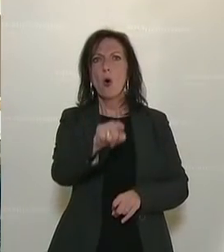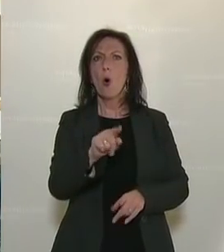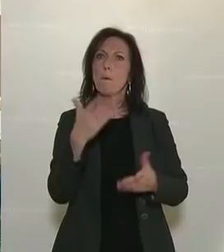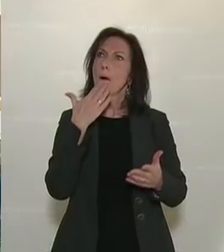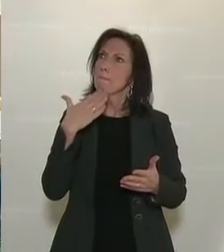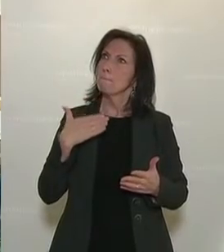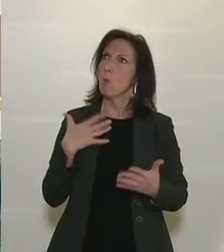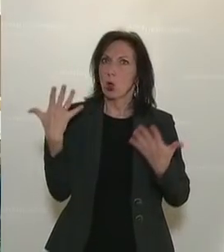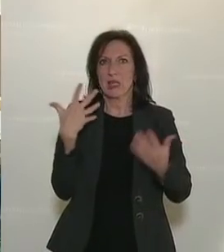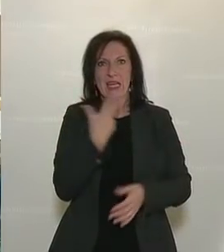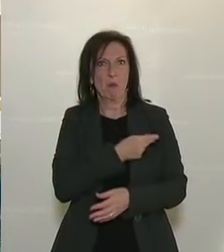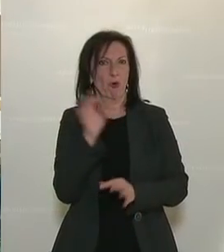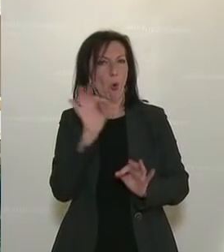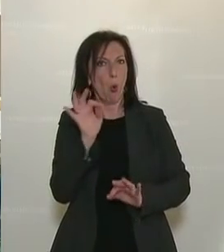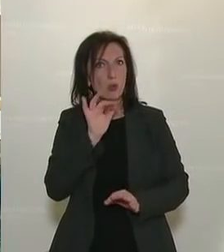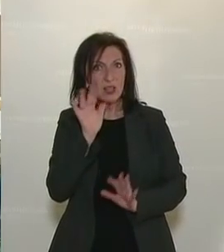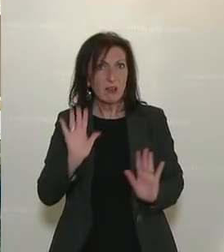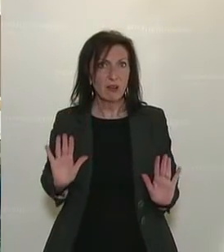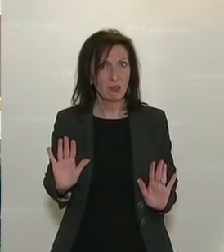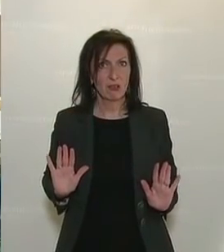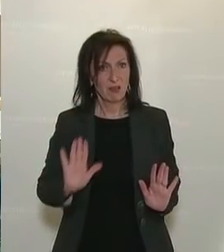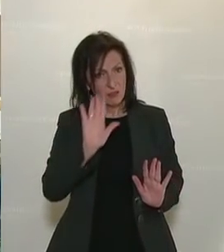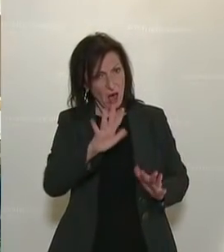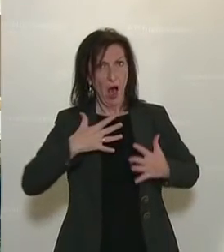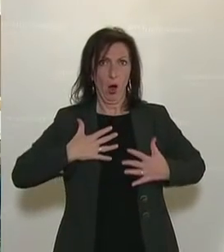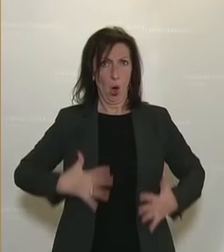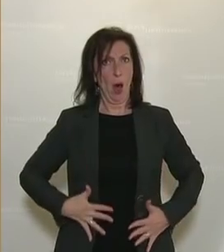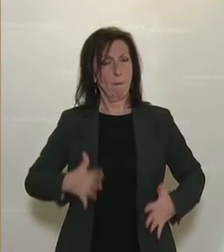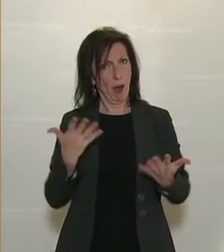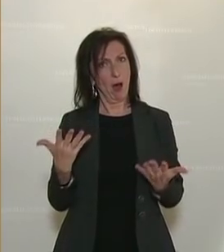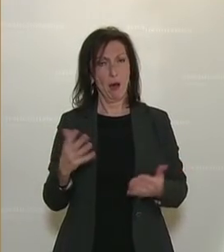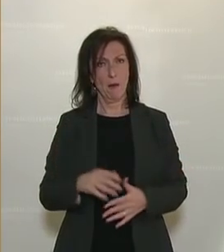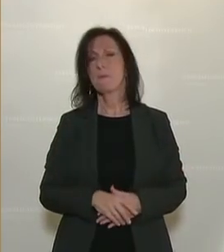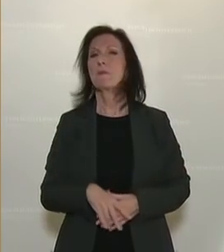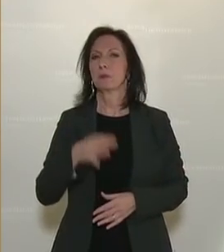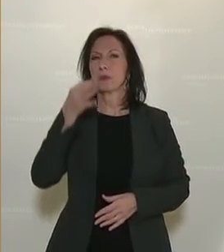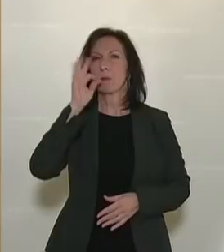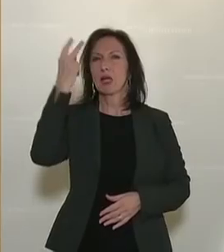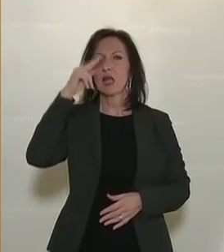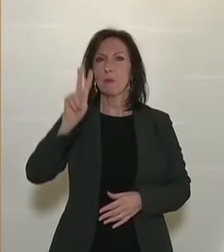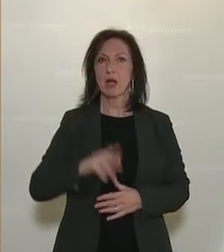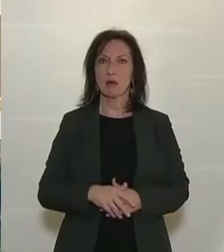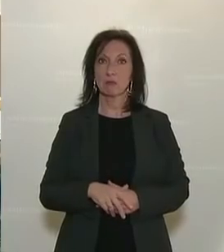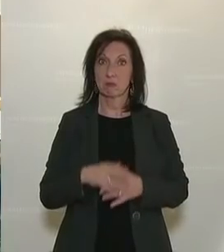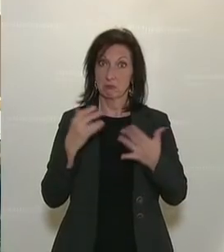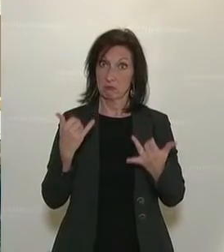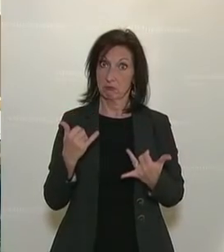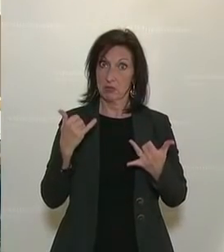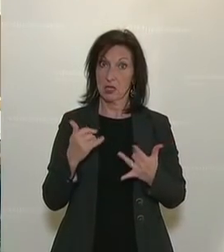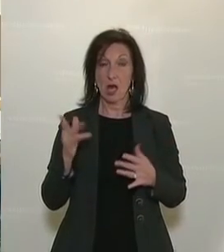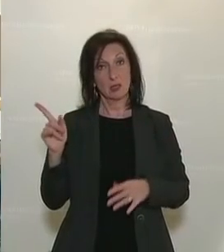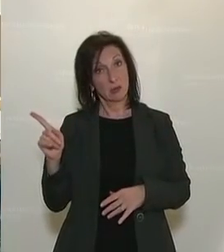Eingriff in seine körperliche Unversehrtheit zulässt oder nicht. Meine Damen und Herren, wir haben es mit einem Bundeskanzler zu tun, der